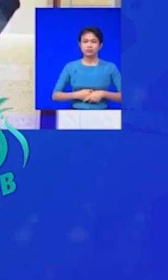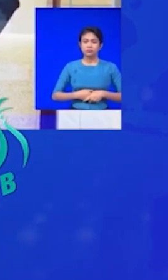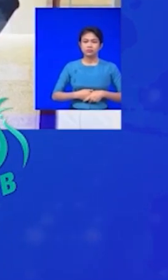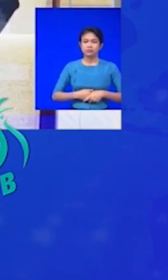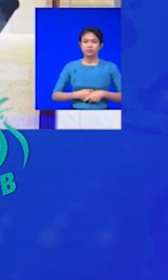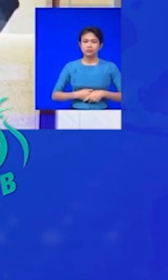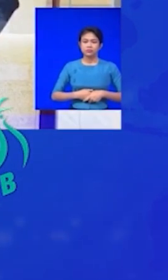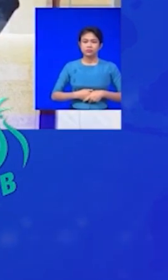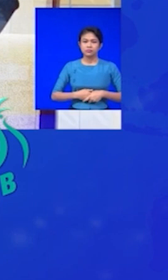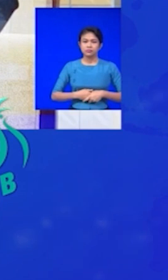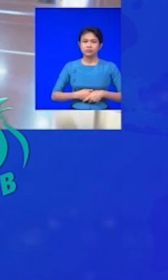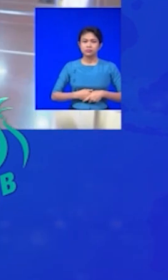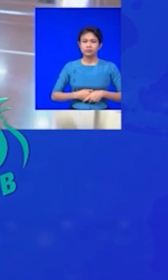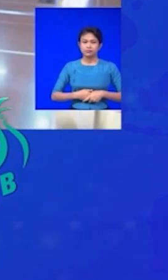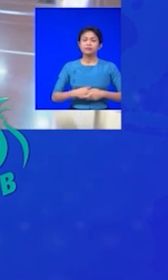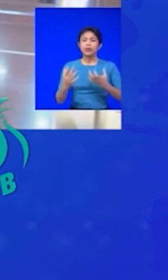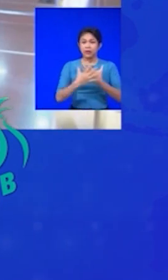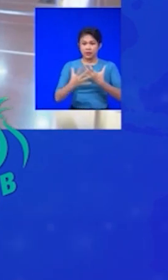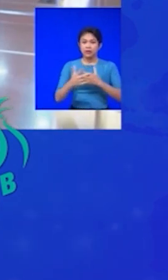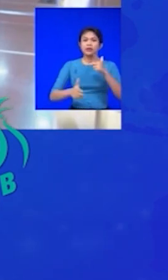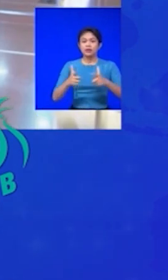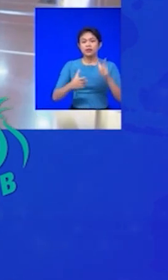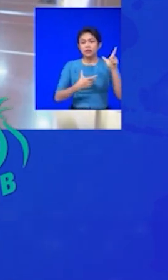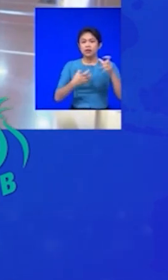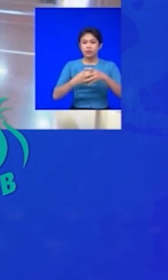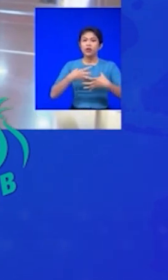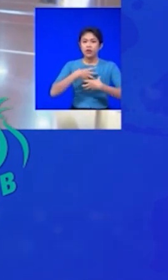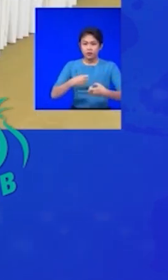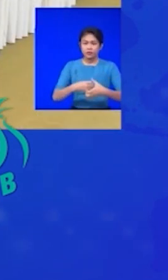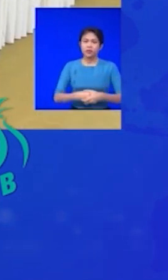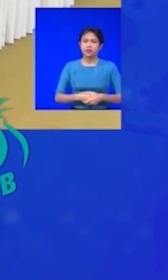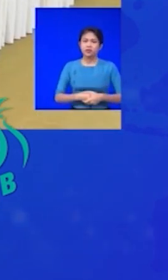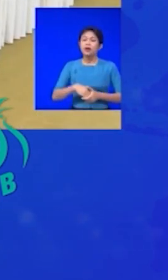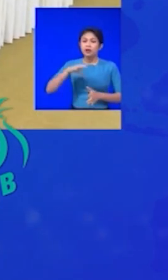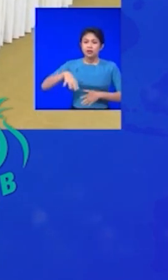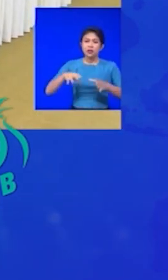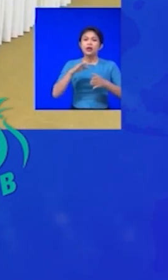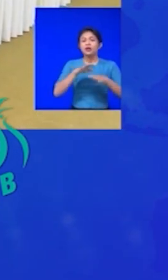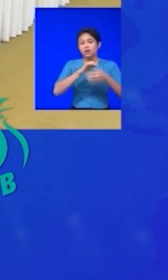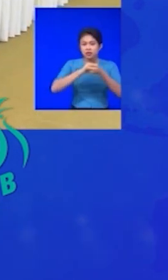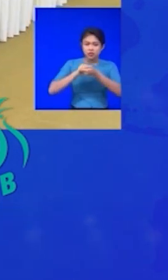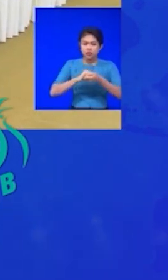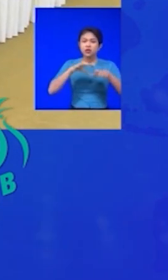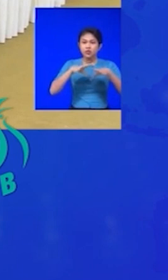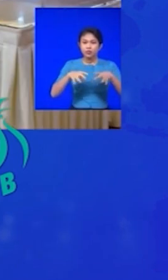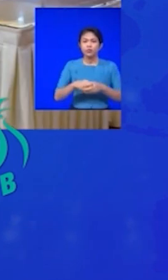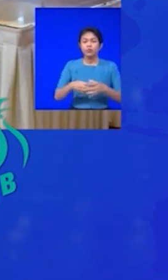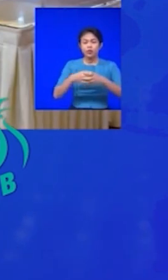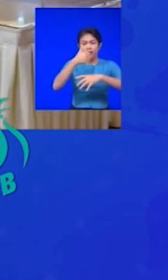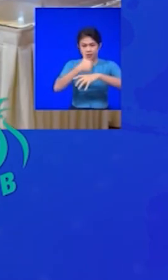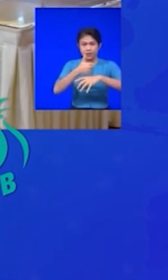အဲကျွန်တော်တို့ခဲ့ရတော့ဒီနားထောင်ရုံတော့ပဲရှိပါတယ်ပေါ့နော်ဟုတ်ကဲ့ဟုတ်ကဲ့အဲအဓိကဒီ2008ဖွဲ့စည်းပုံနဲ့ပ